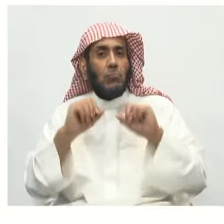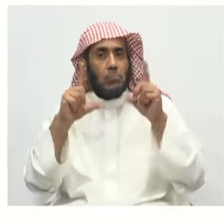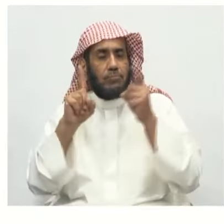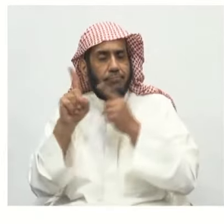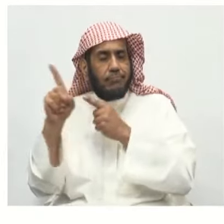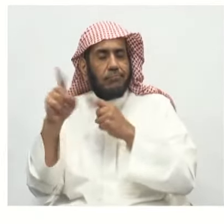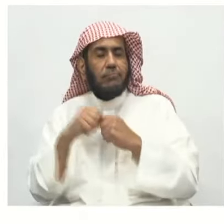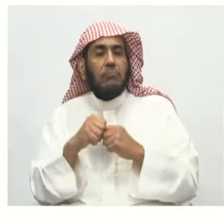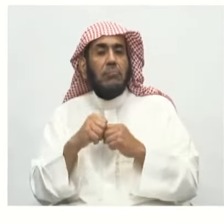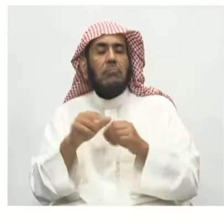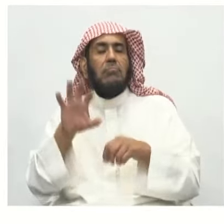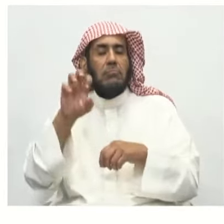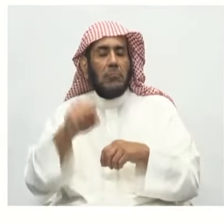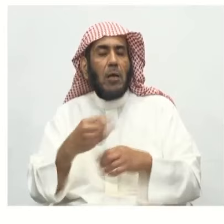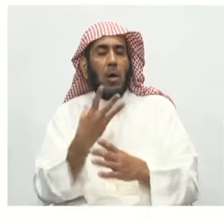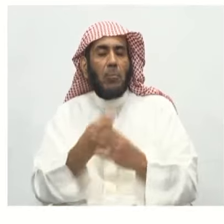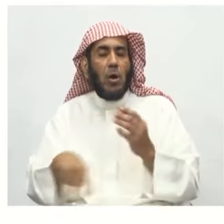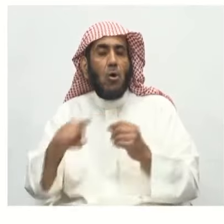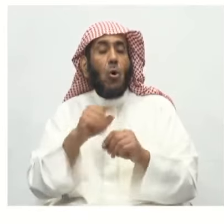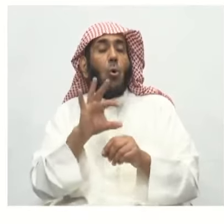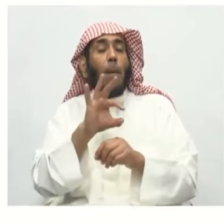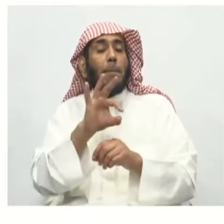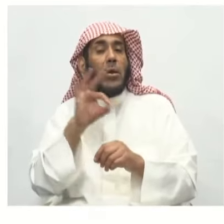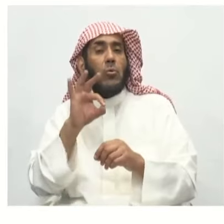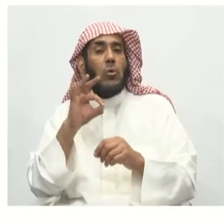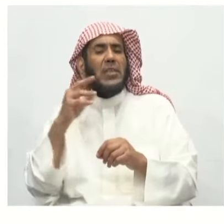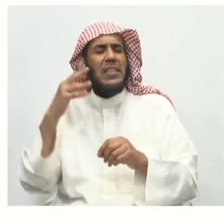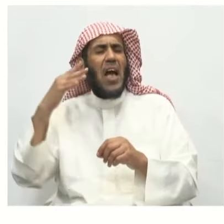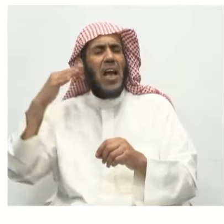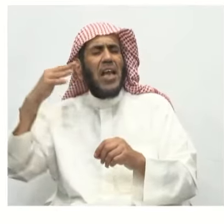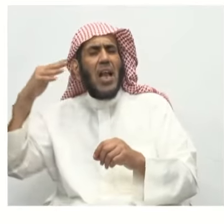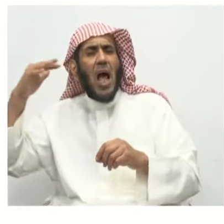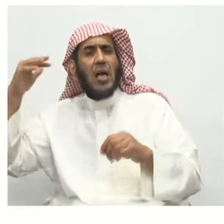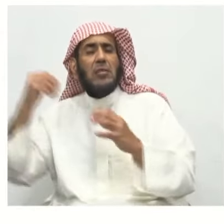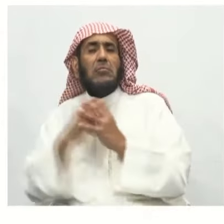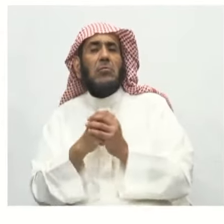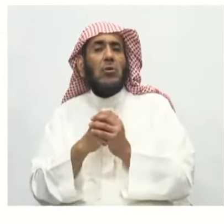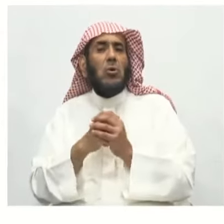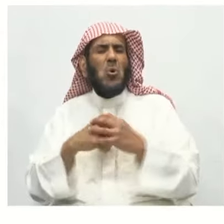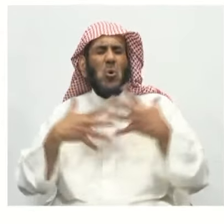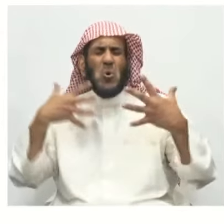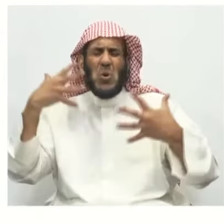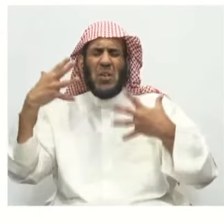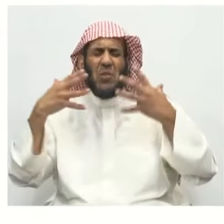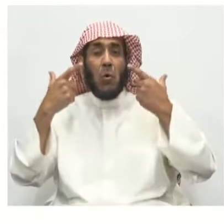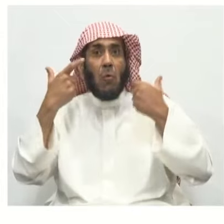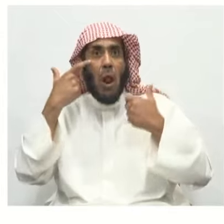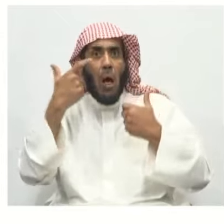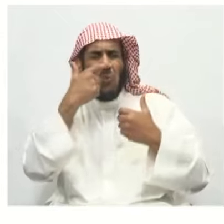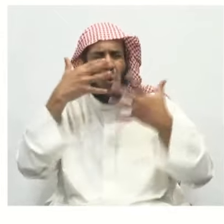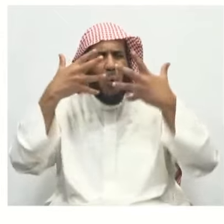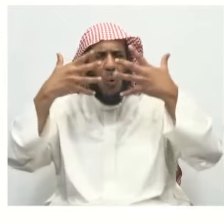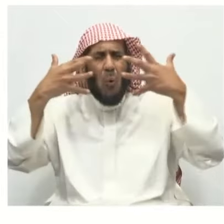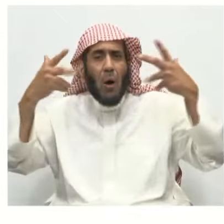تخيلات نعم يا ابنائي ومنه تخيلات تؤثر في الابصار